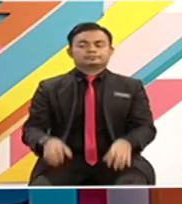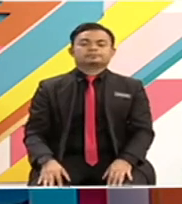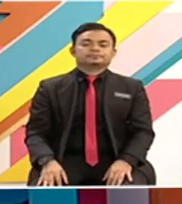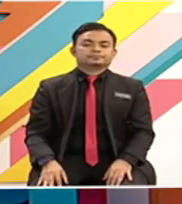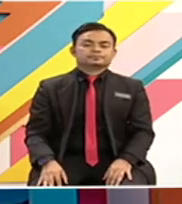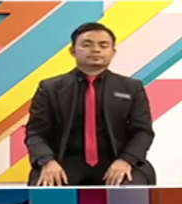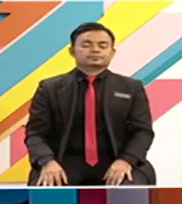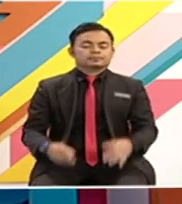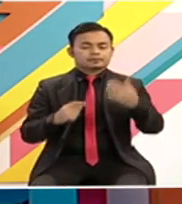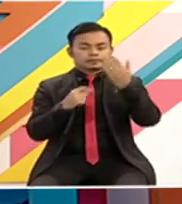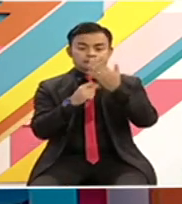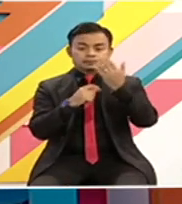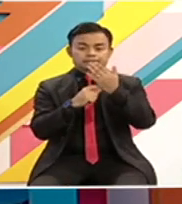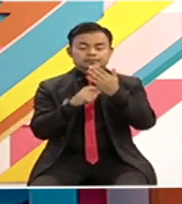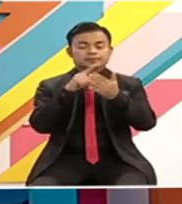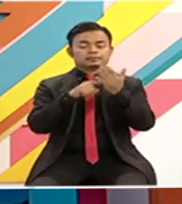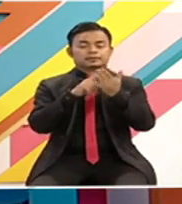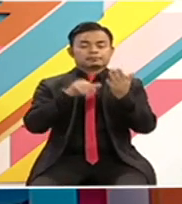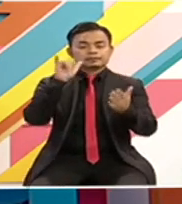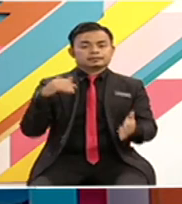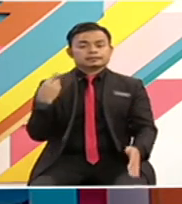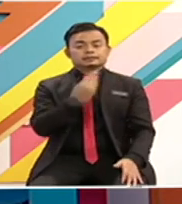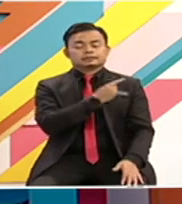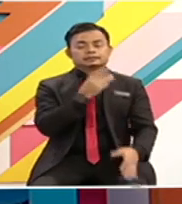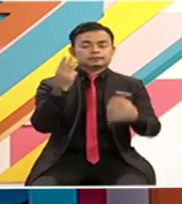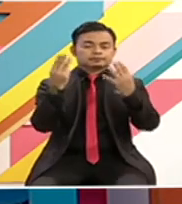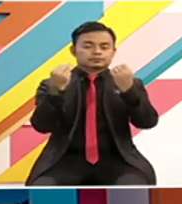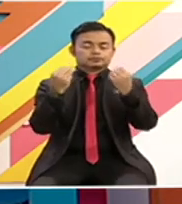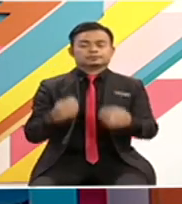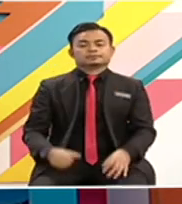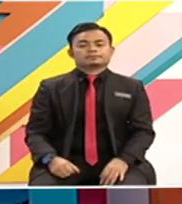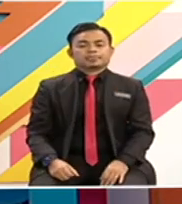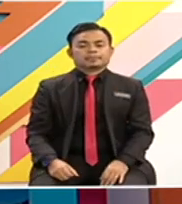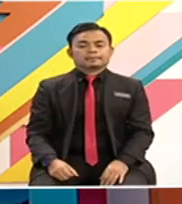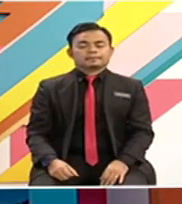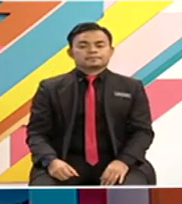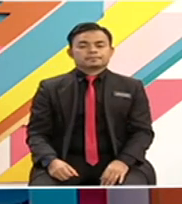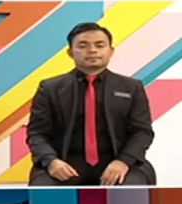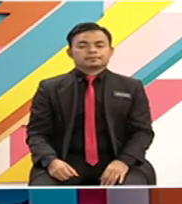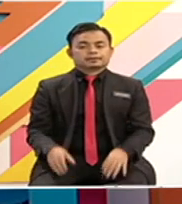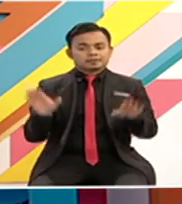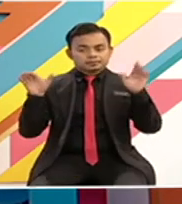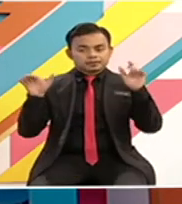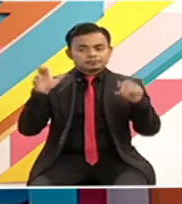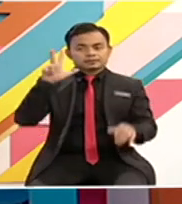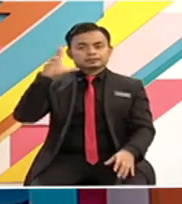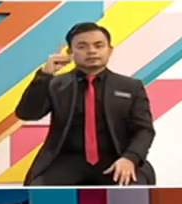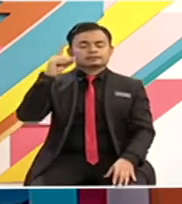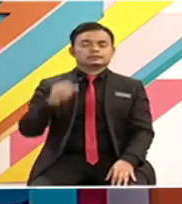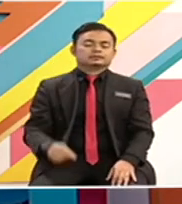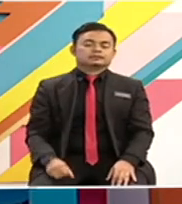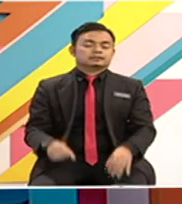atau tumbuhan kene tak kawannya warna yang 38 ihram rambut tiga Di itu di atasnya ahli